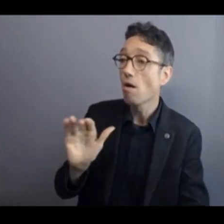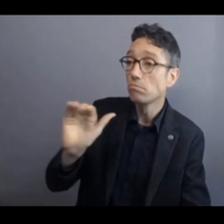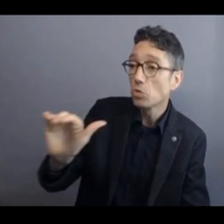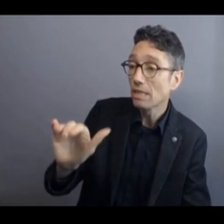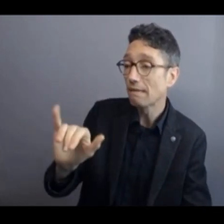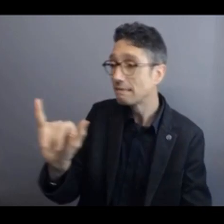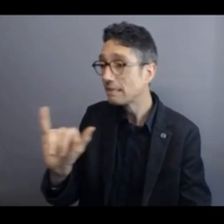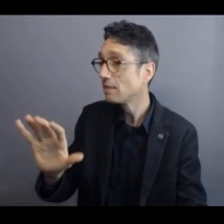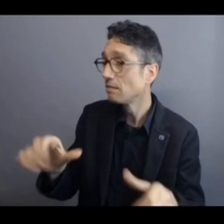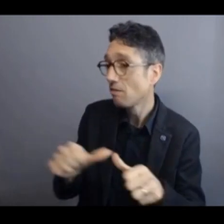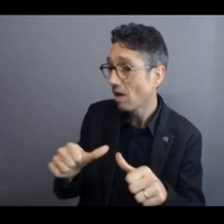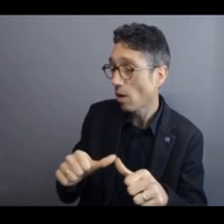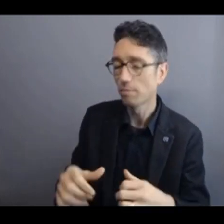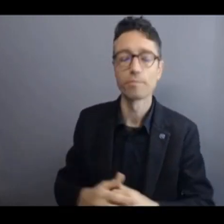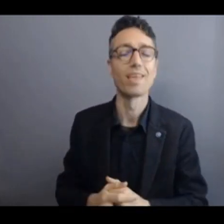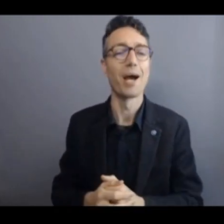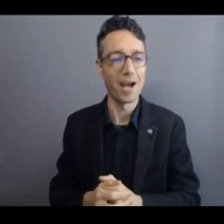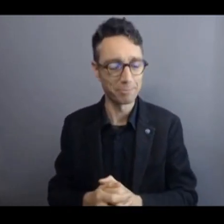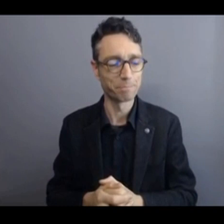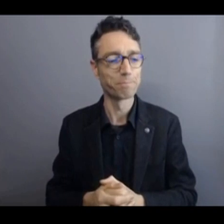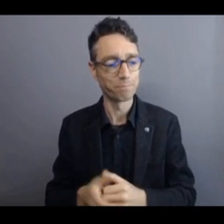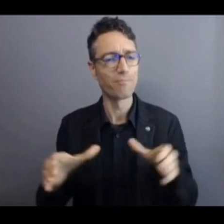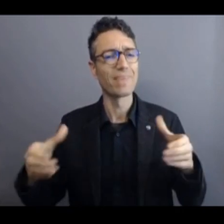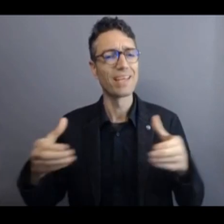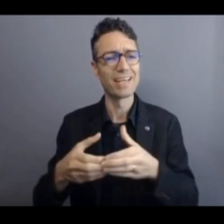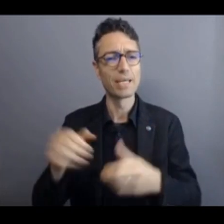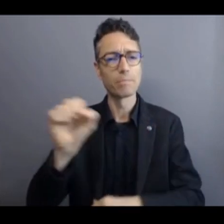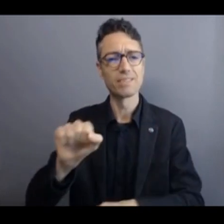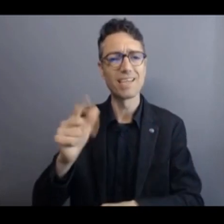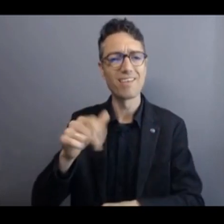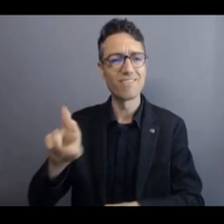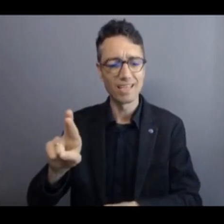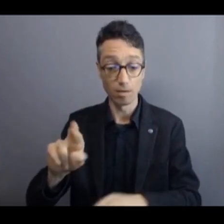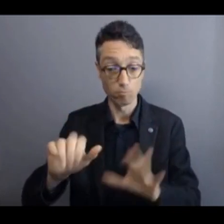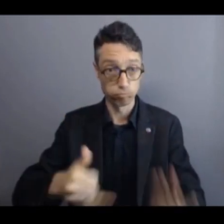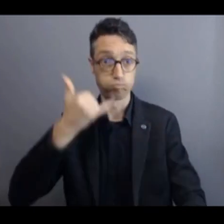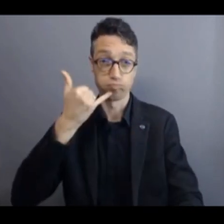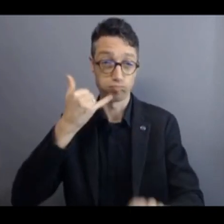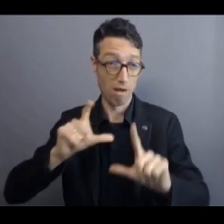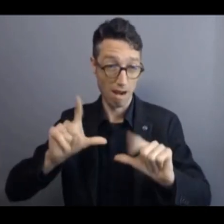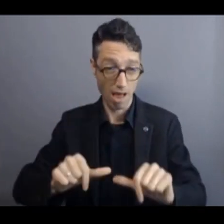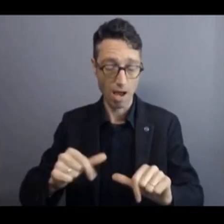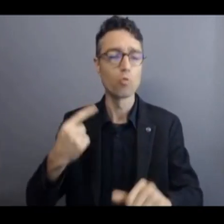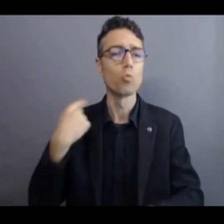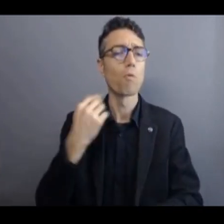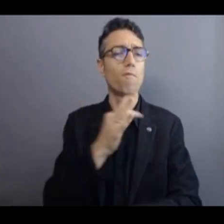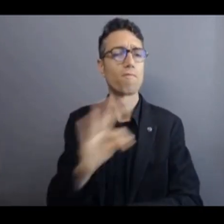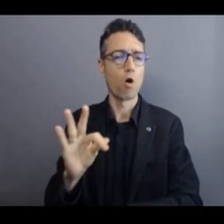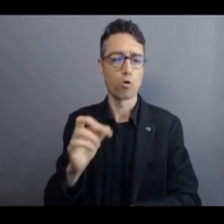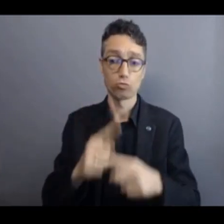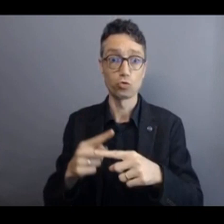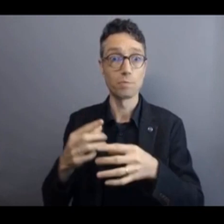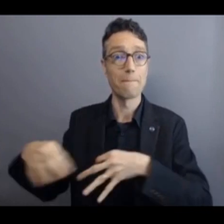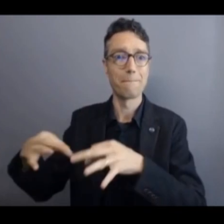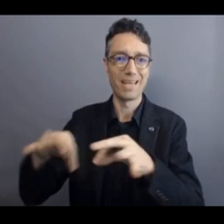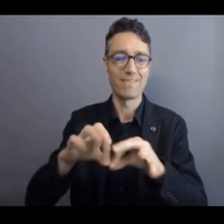est joignable par téléphone. On a un numéro pour la France. On est présent aussi dans une vingtaine de pays. Donc il y a un numéro par pays. Donc c'est quelque